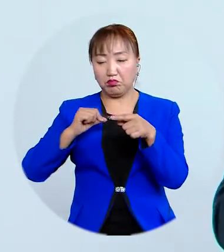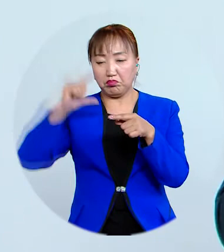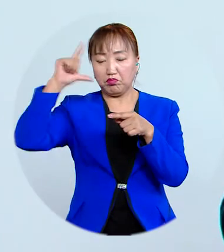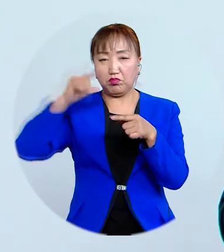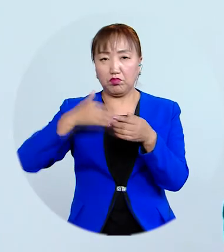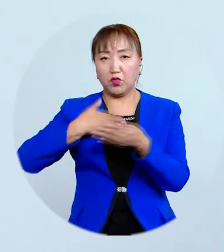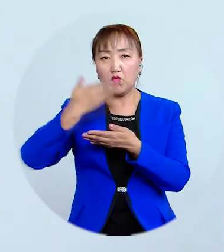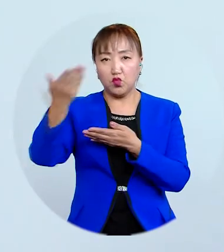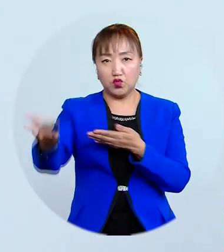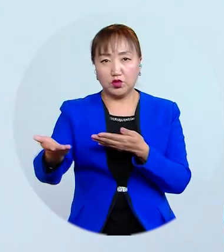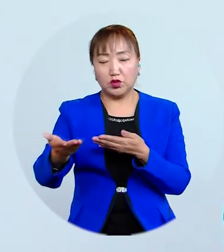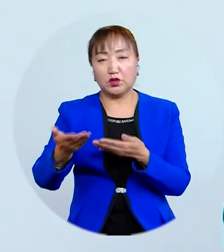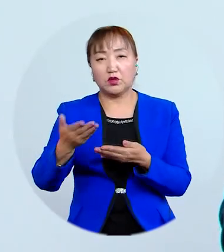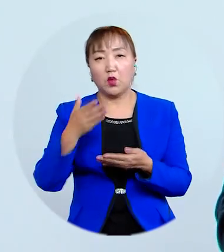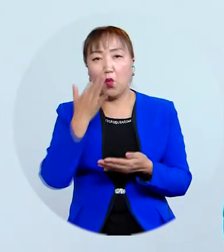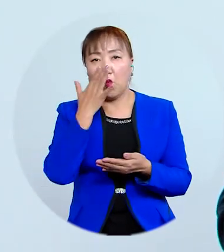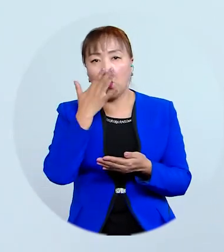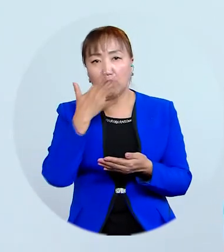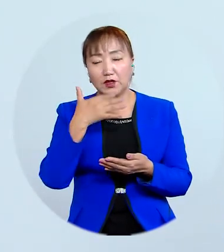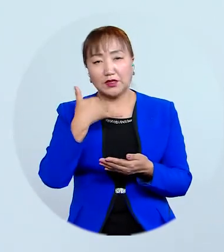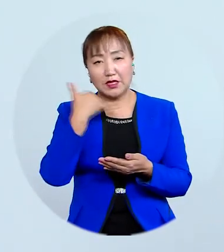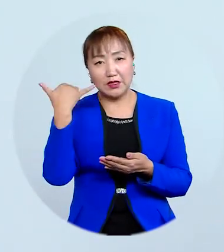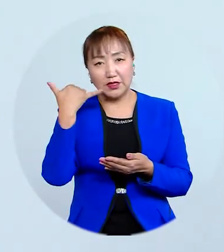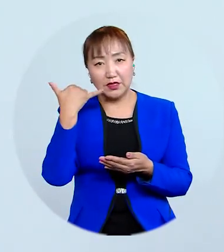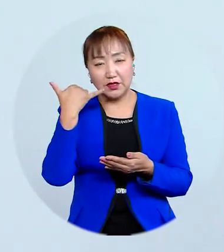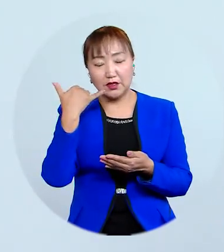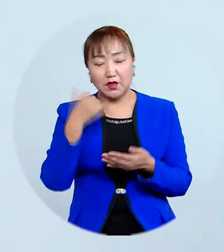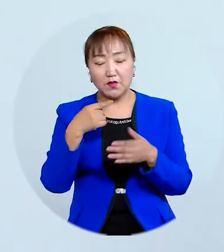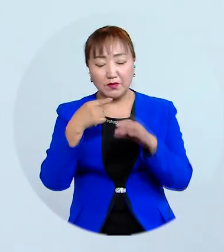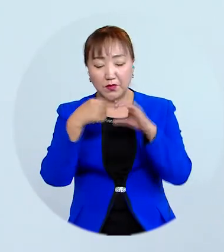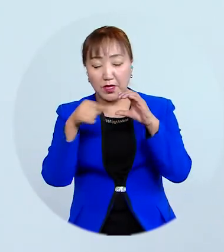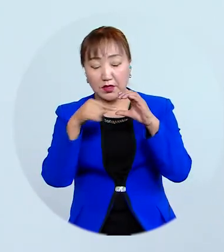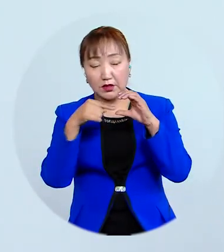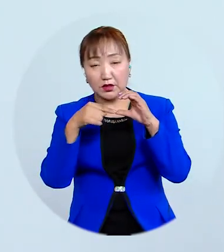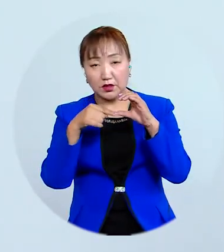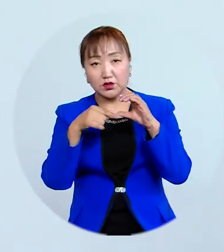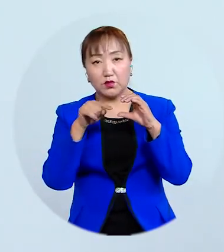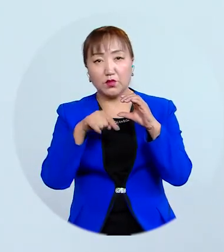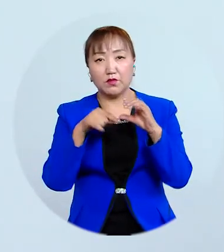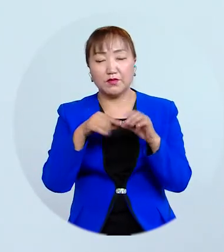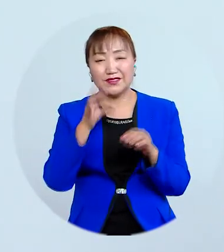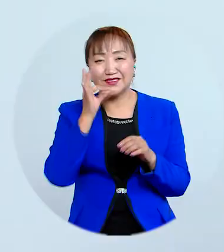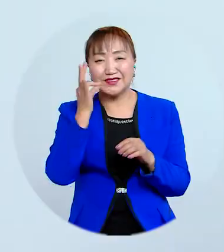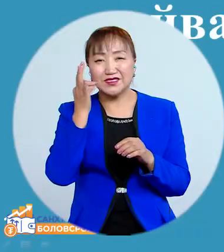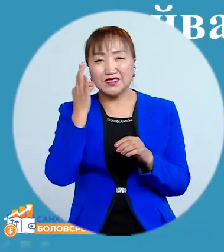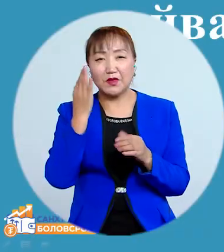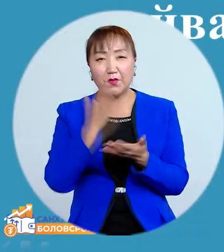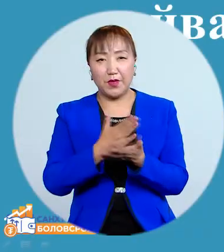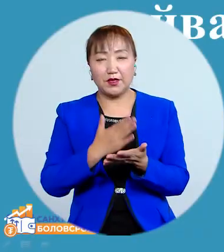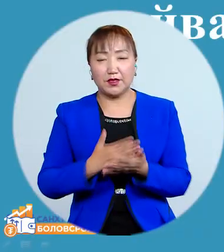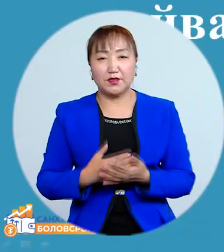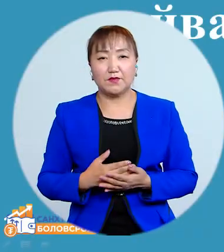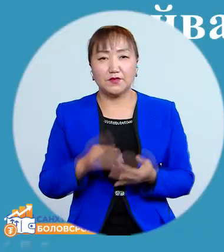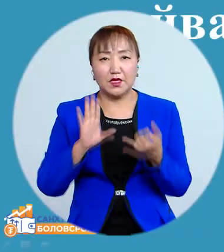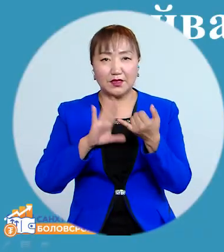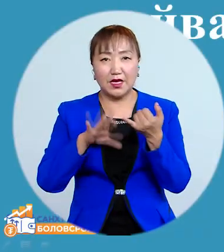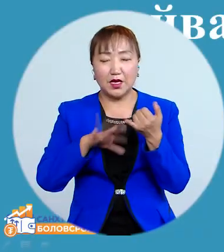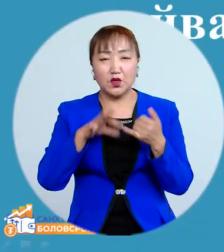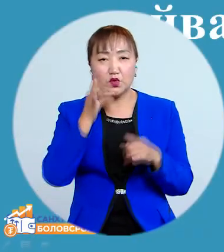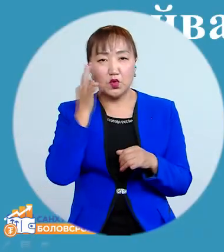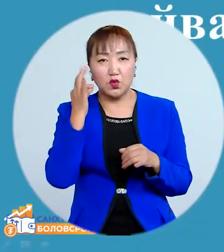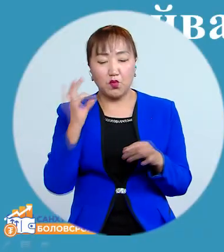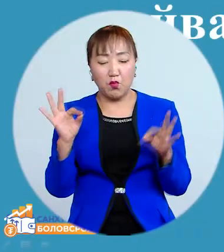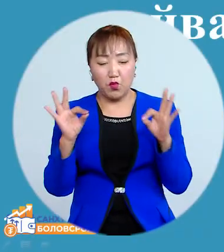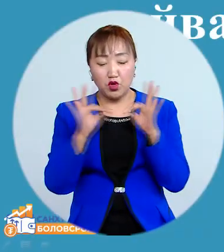Би дараа нь танд хэмжээний мөнгө өгнө гэж одоо хүмүүсийг залдаг ийм хэлбэр бол маш олон байдаг. Дараагийн бас нэг луйвар